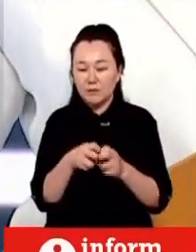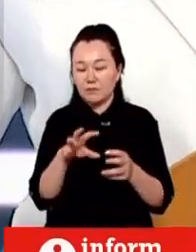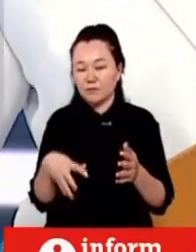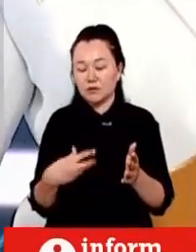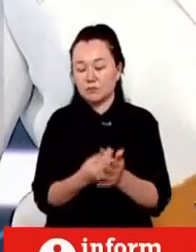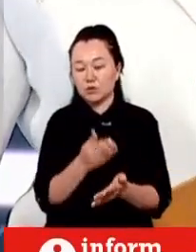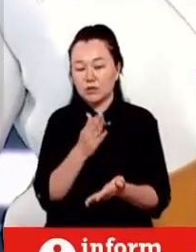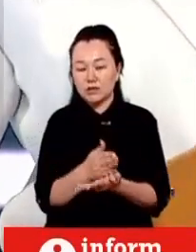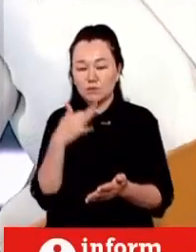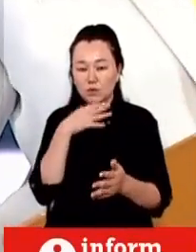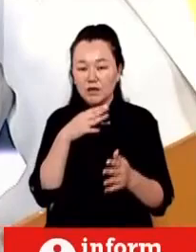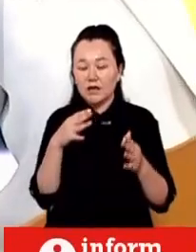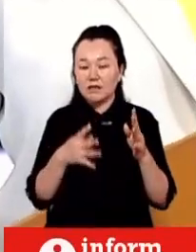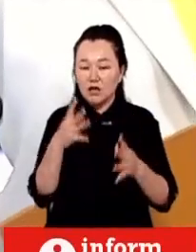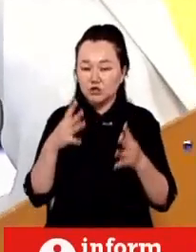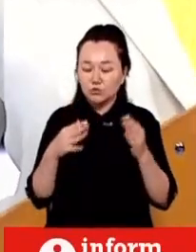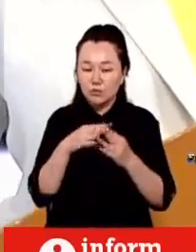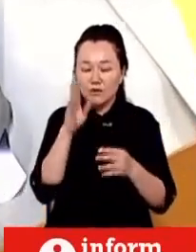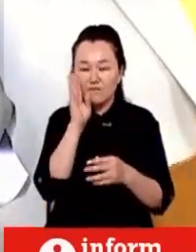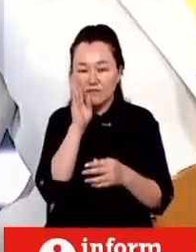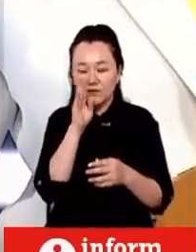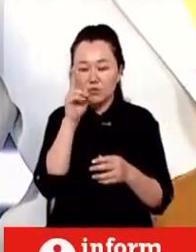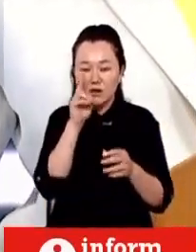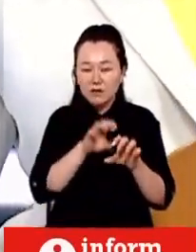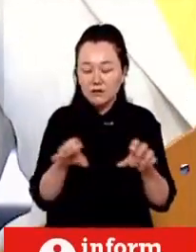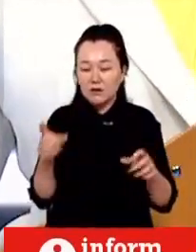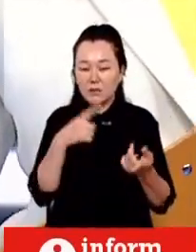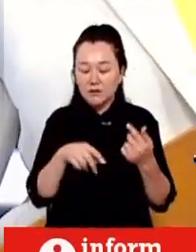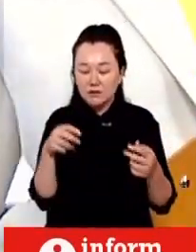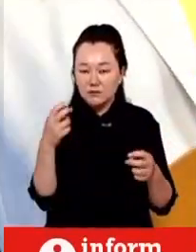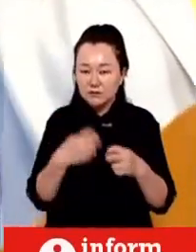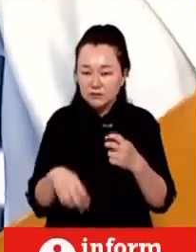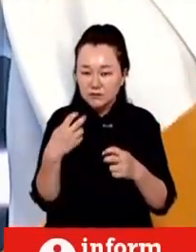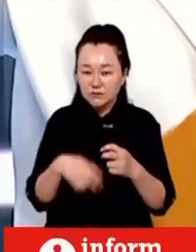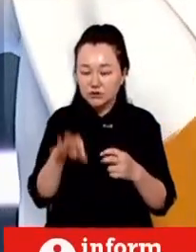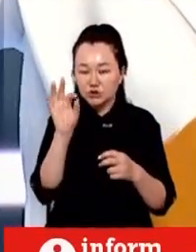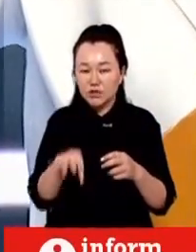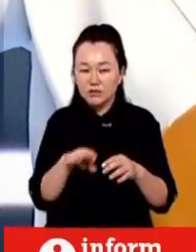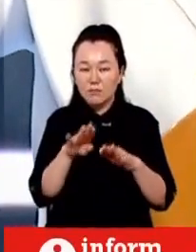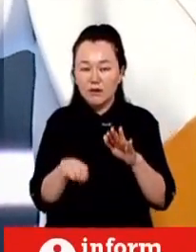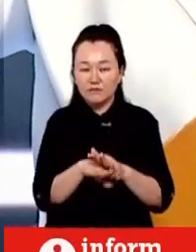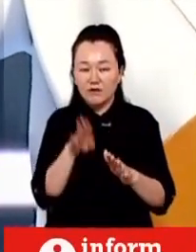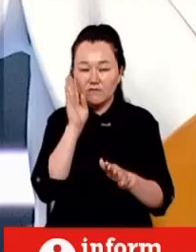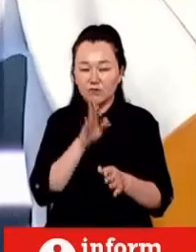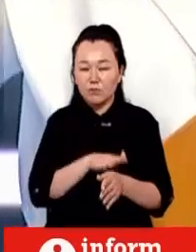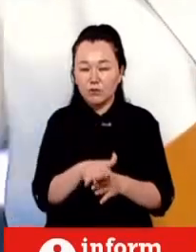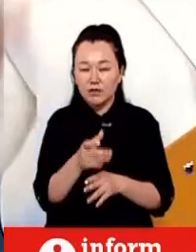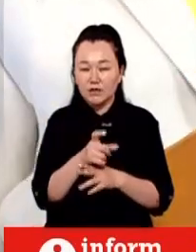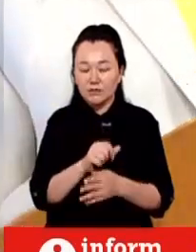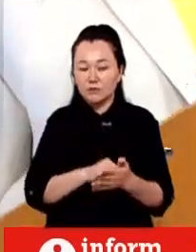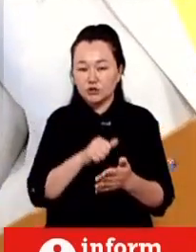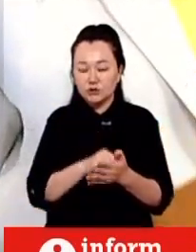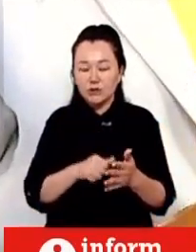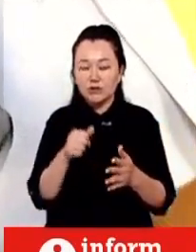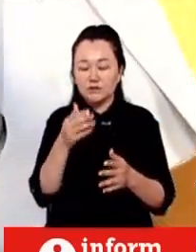келеді. Көп қабатты үйдің ауыз су мен кәріз құбырлары қайта-қайта жарылып, жертөле суға толады екен. Соның салдарынан кіреберістен